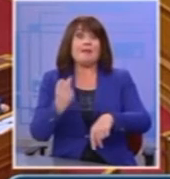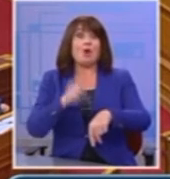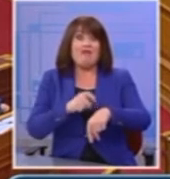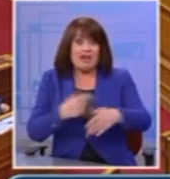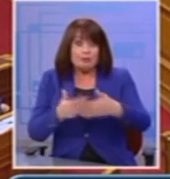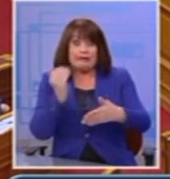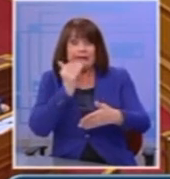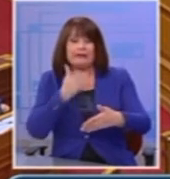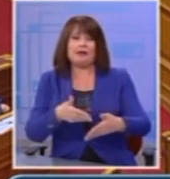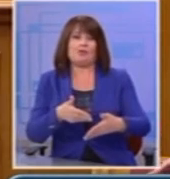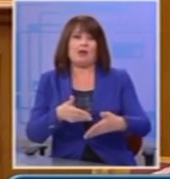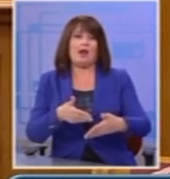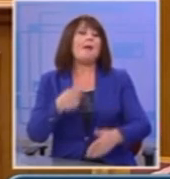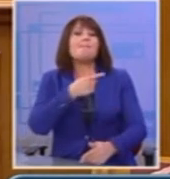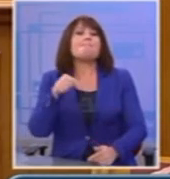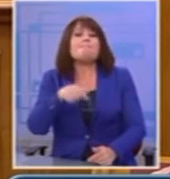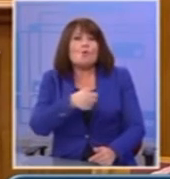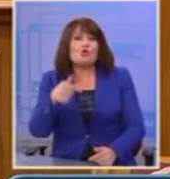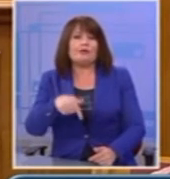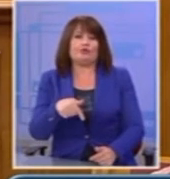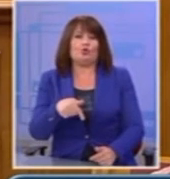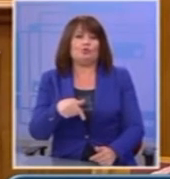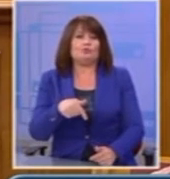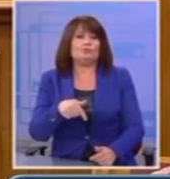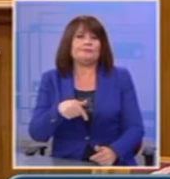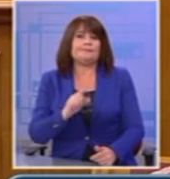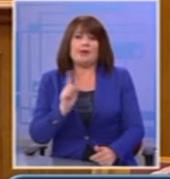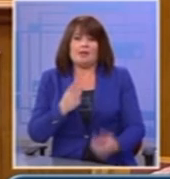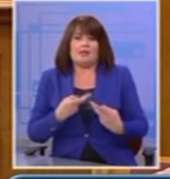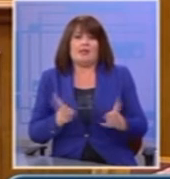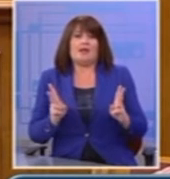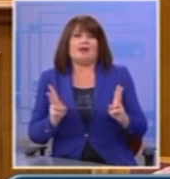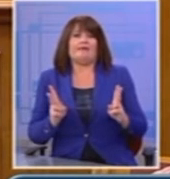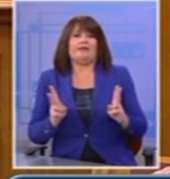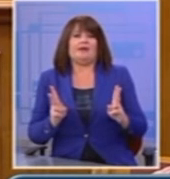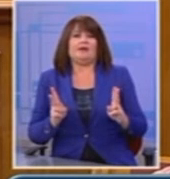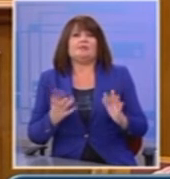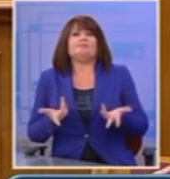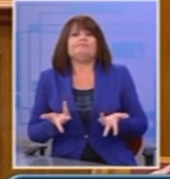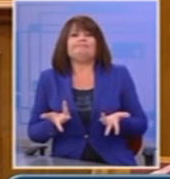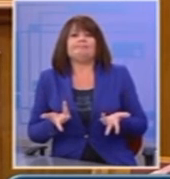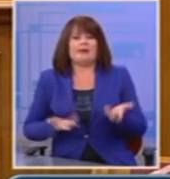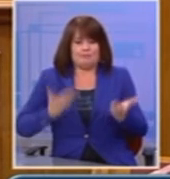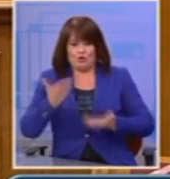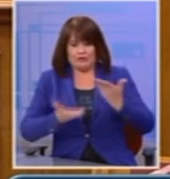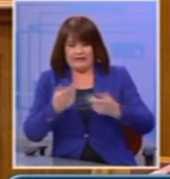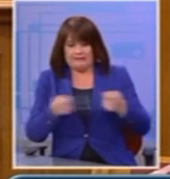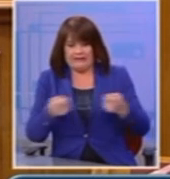περιορισμών. Αυτό και μόνο δεν επιτρέπει καμία ουσιαστική αξιολόγηση σε προτάσεις και